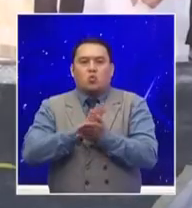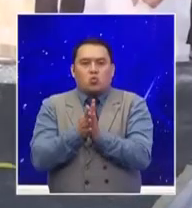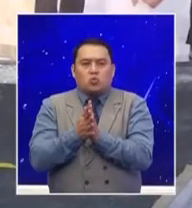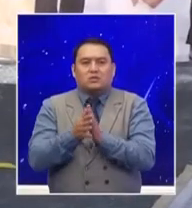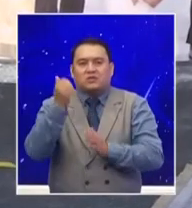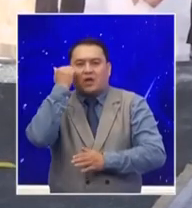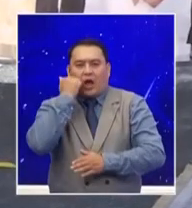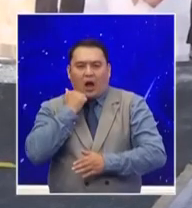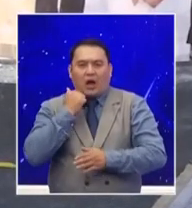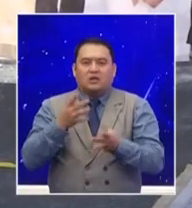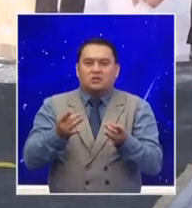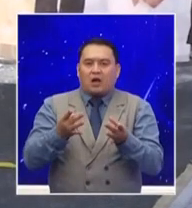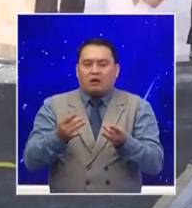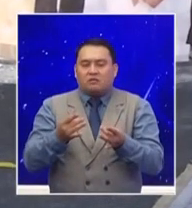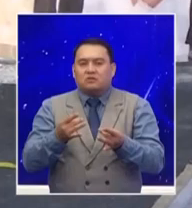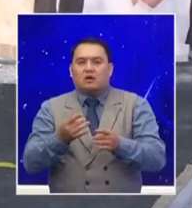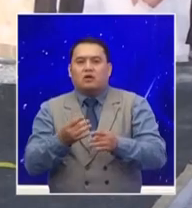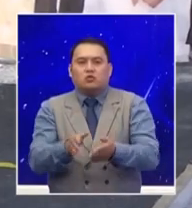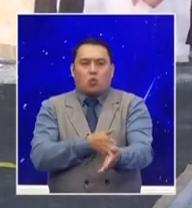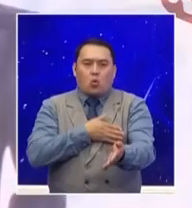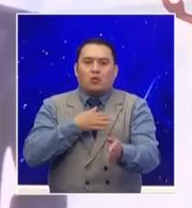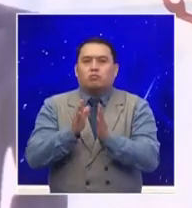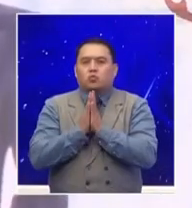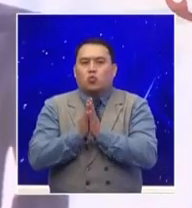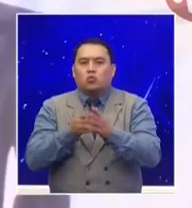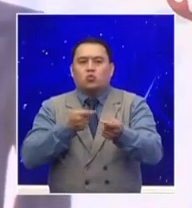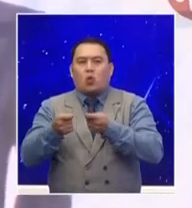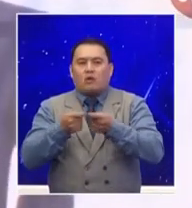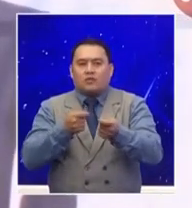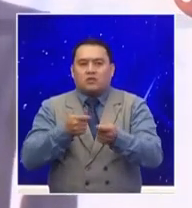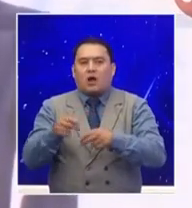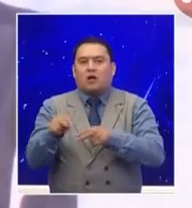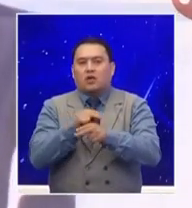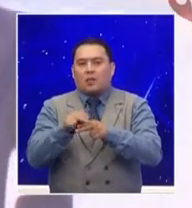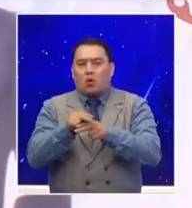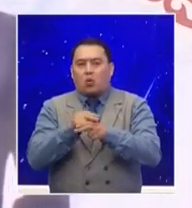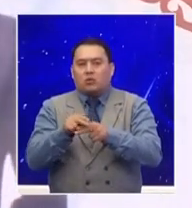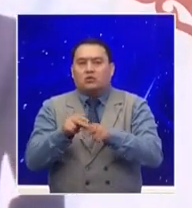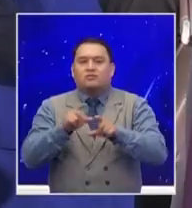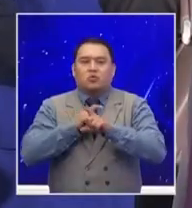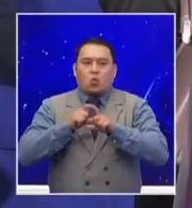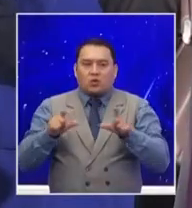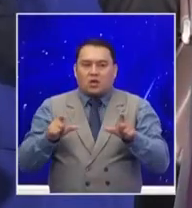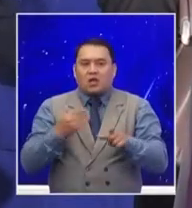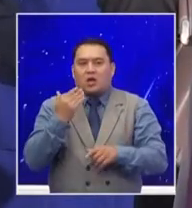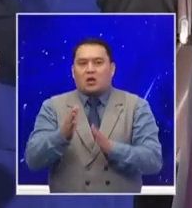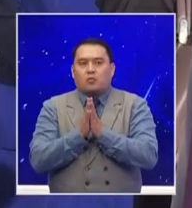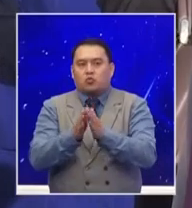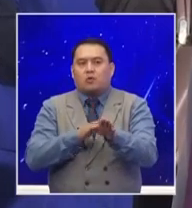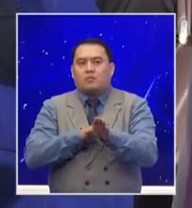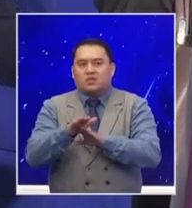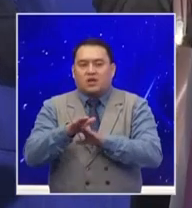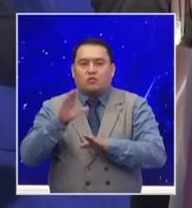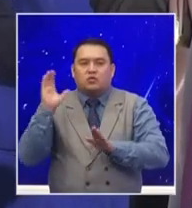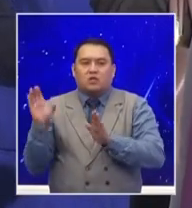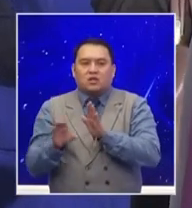обучаться в старых и сырых помещениях. Сельчане долгие годы просили руководство района отремонтировать образовательное учреждение. Их просьбы были